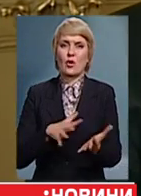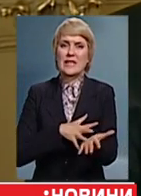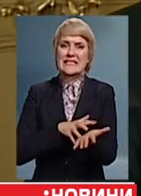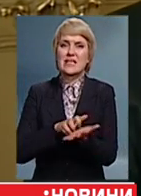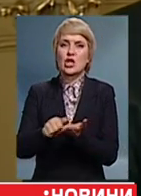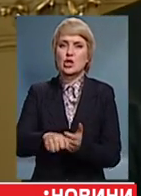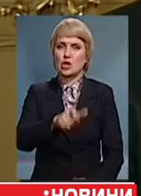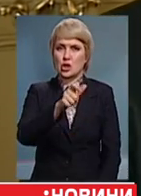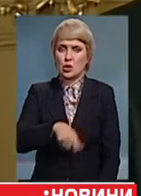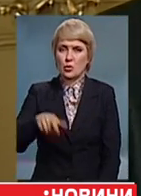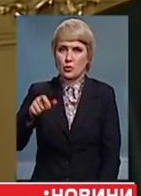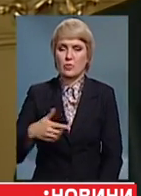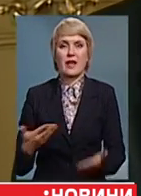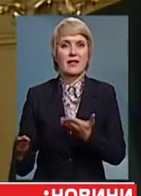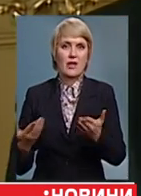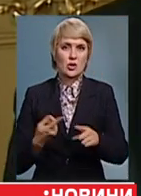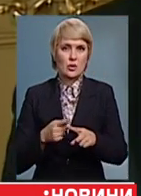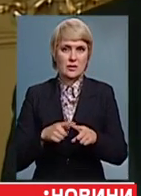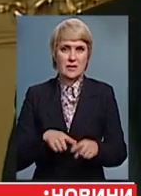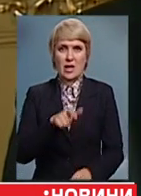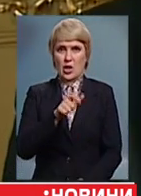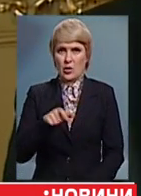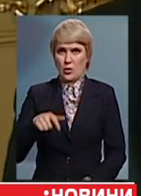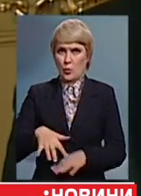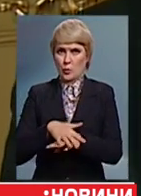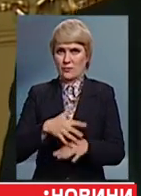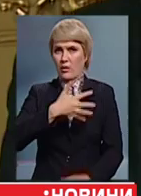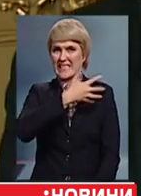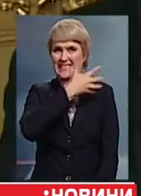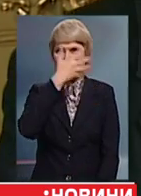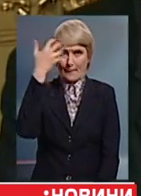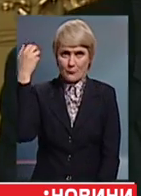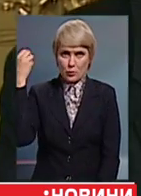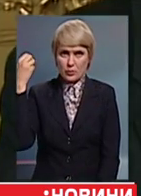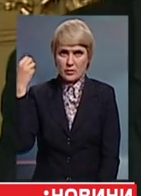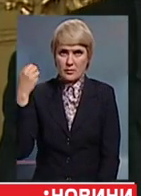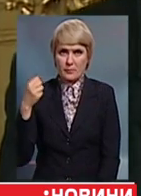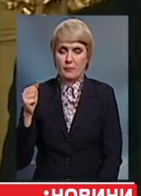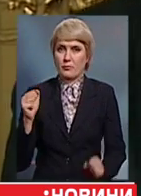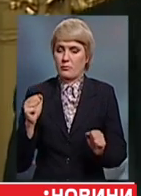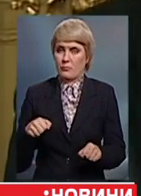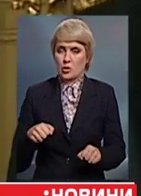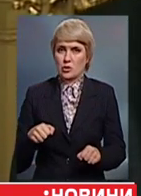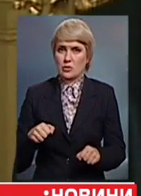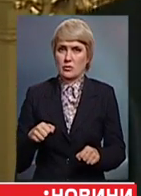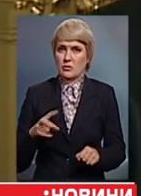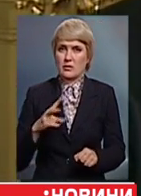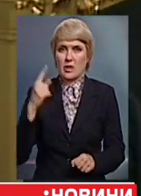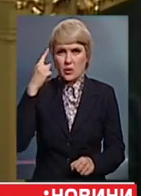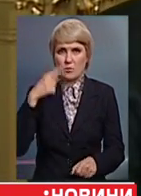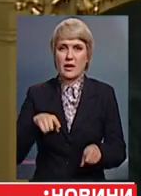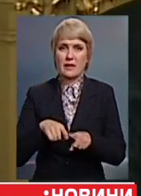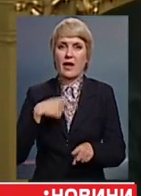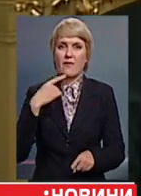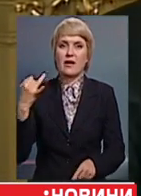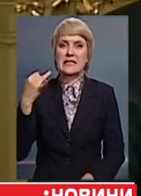знищення людей, і якщо це людство забуде, і я думаю, що може почати, та не думаю, так